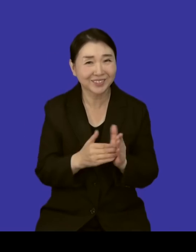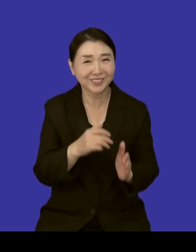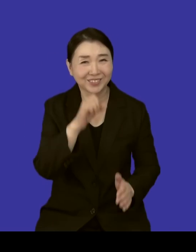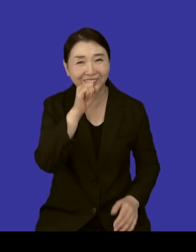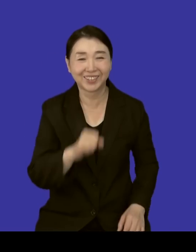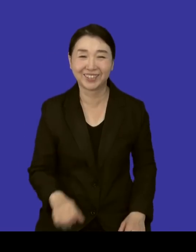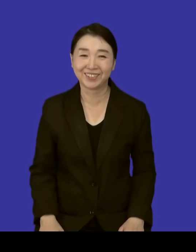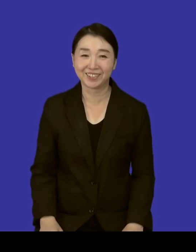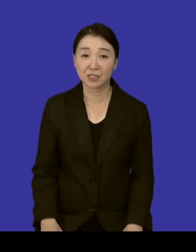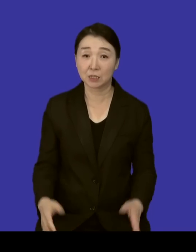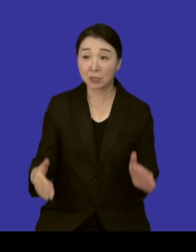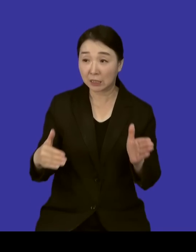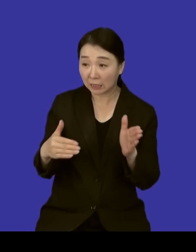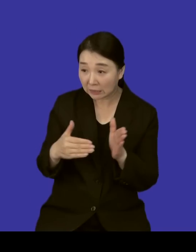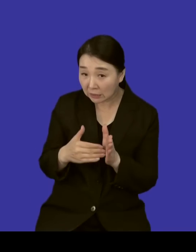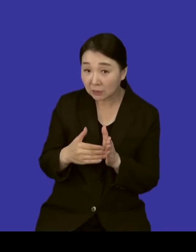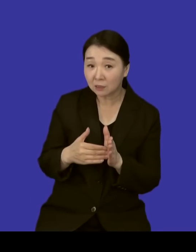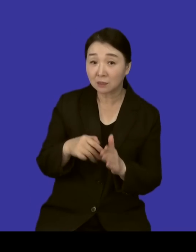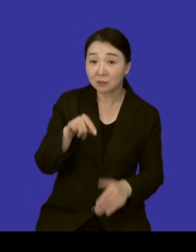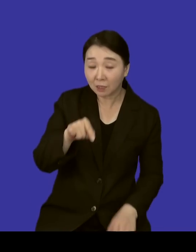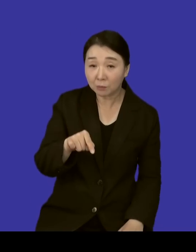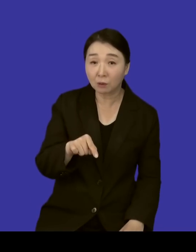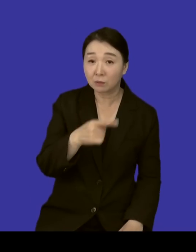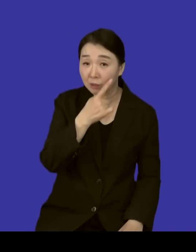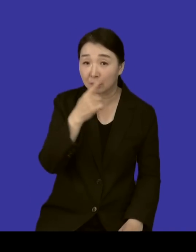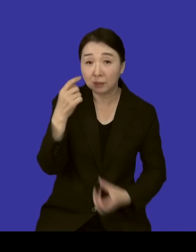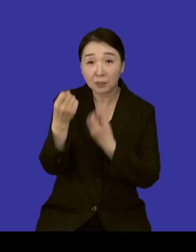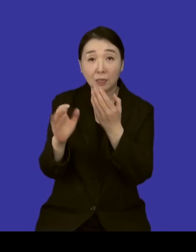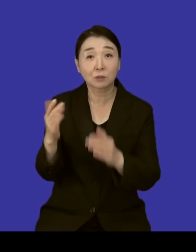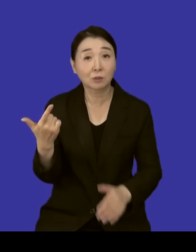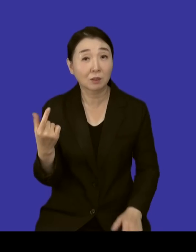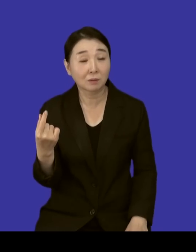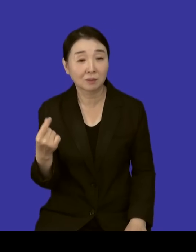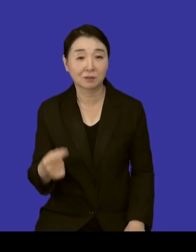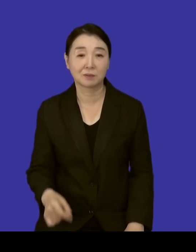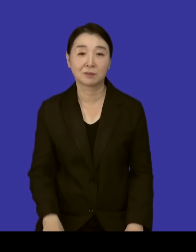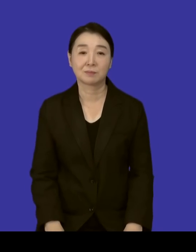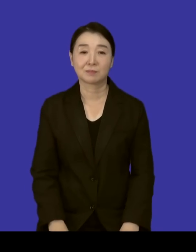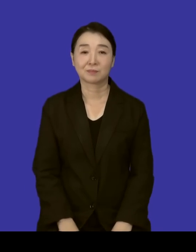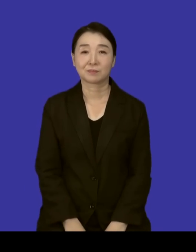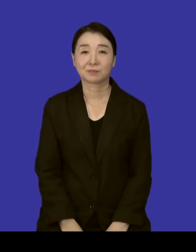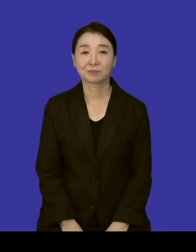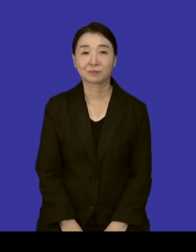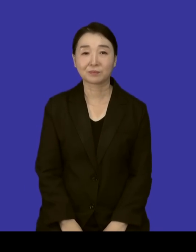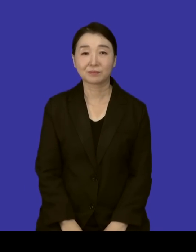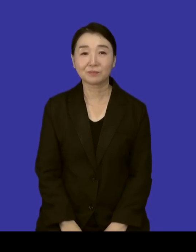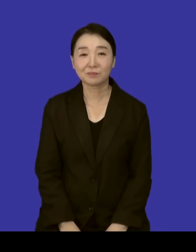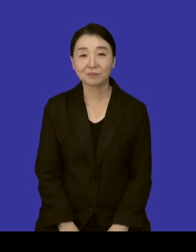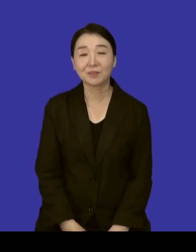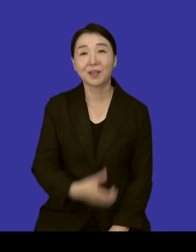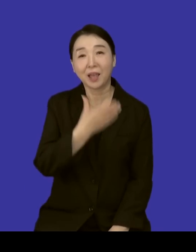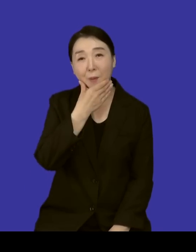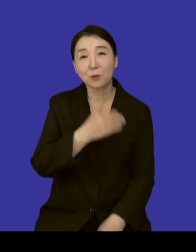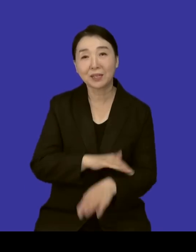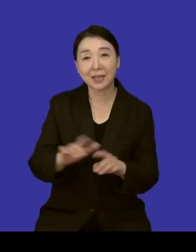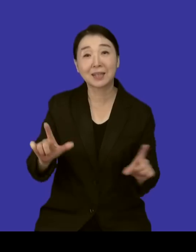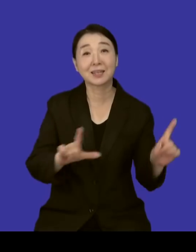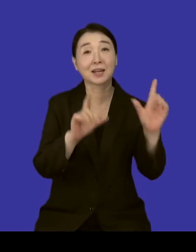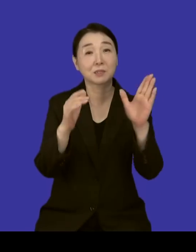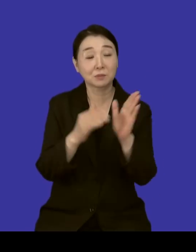그냥 여기까지 끝나면 네, 끝나면- 요것만 해도 간증거리가 되잖아요. 네네. 그죠? 네, 제가 그래서 행복하게 이 가난한 행복하게 집 딸이. 살았습니다. 네. 그래서